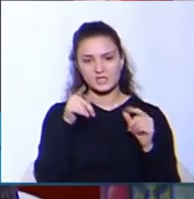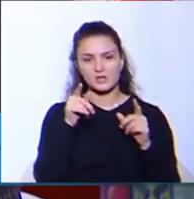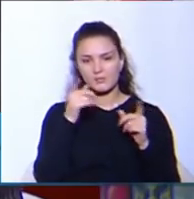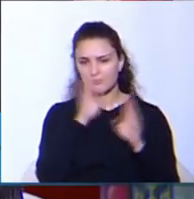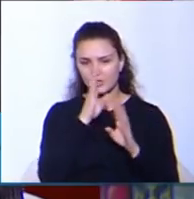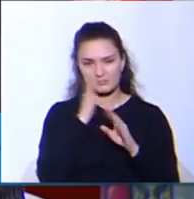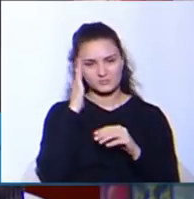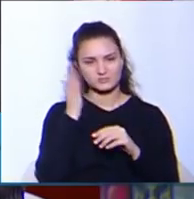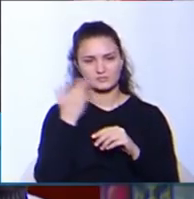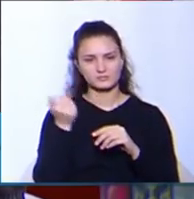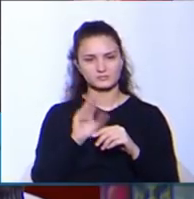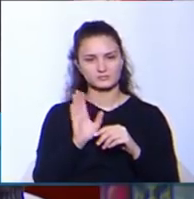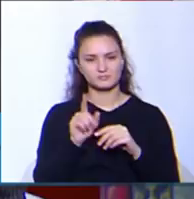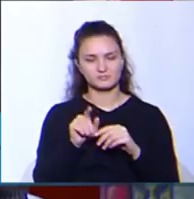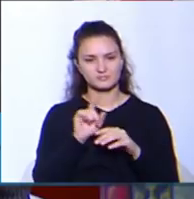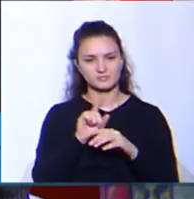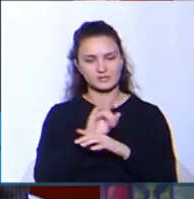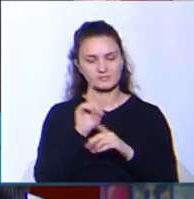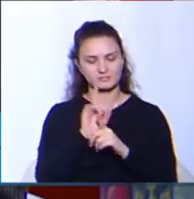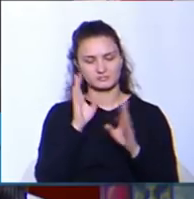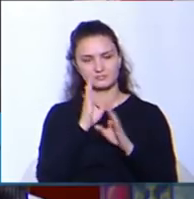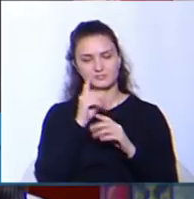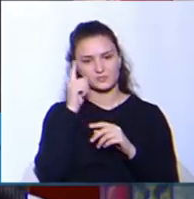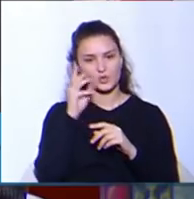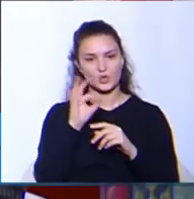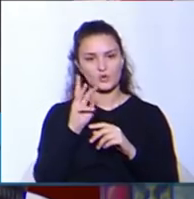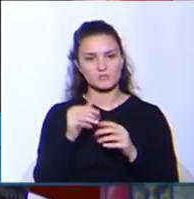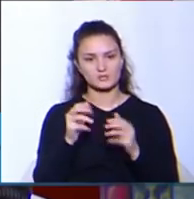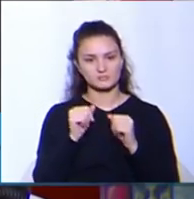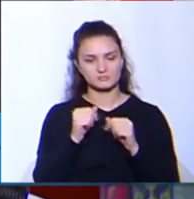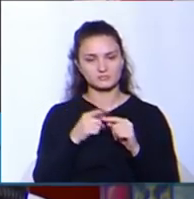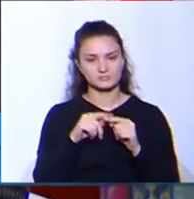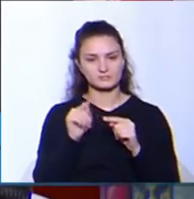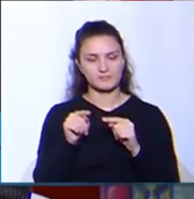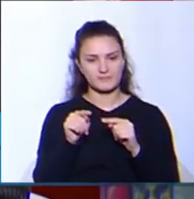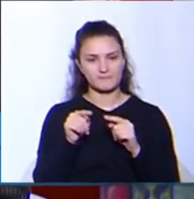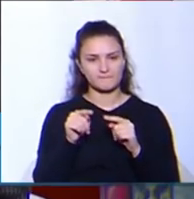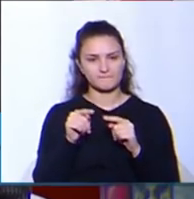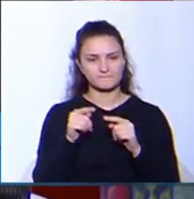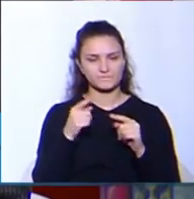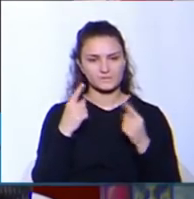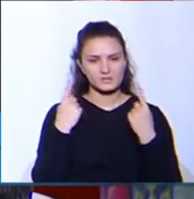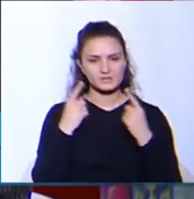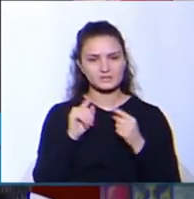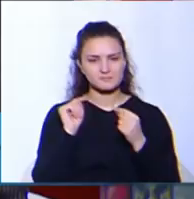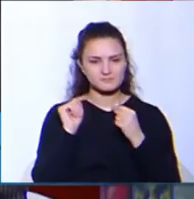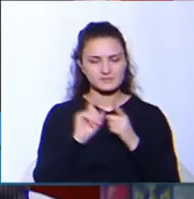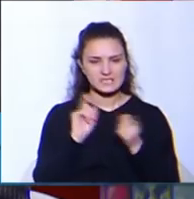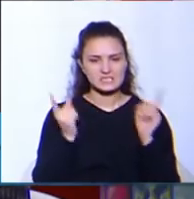ეს ძილი ღრმავდება კომით, აქედან გამომდინარე ისინი აზიანებენ და შეუქცევადი პროცესები მიმდინარეობს თავის